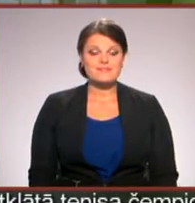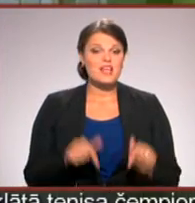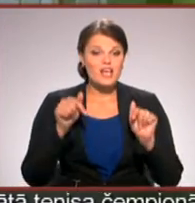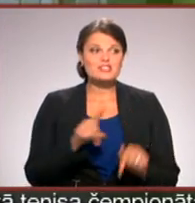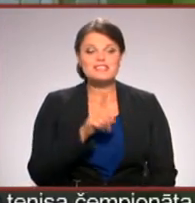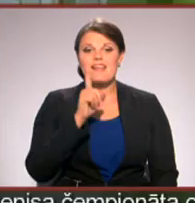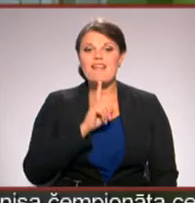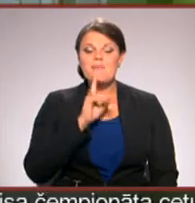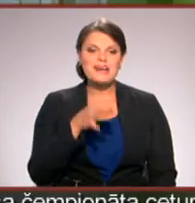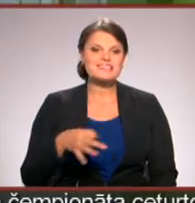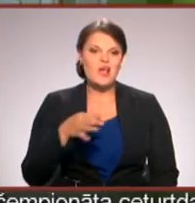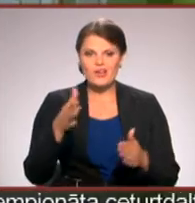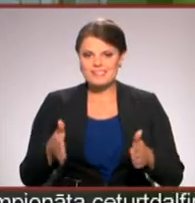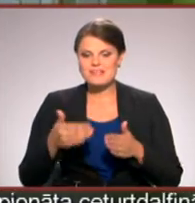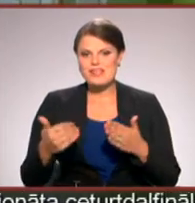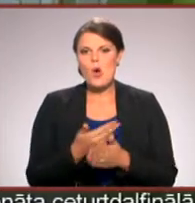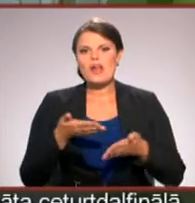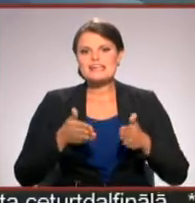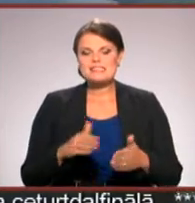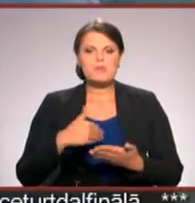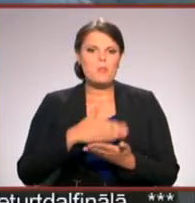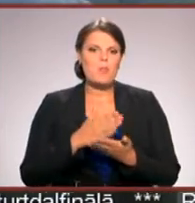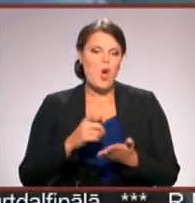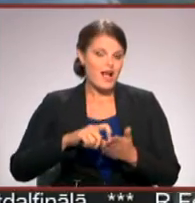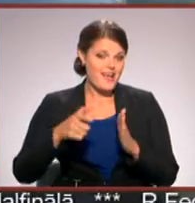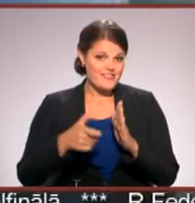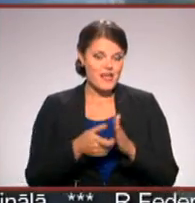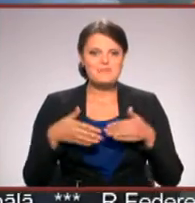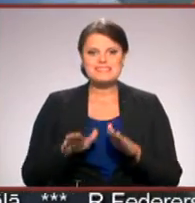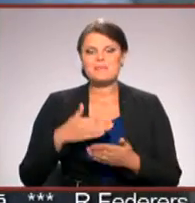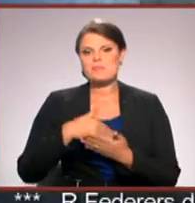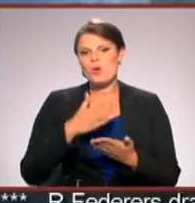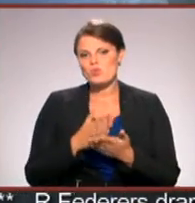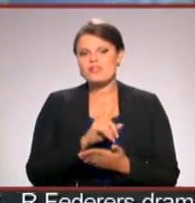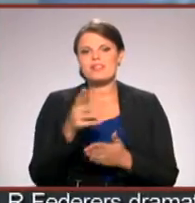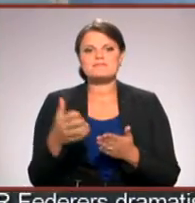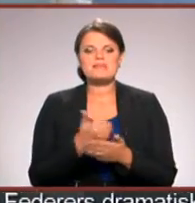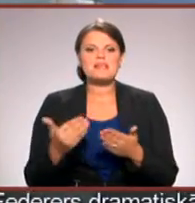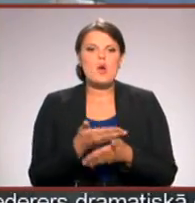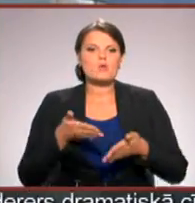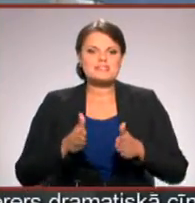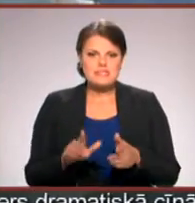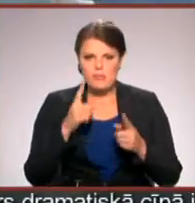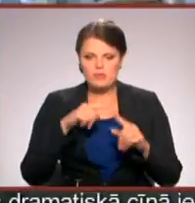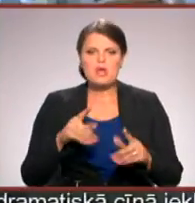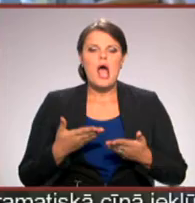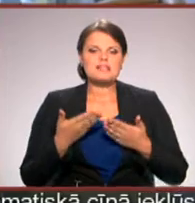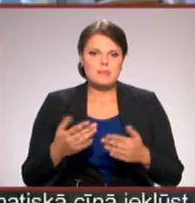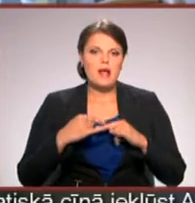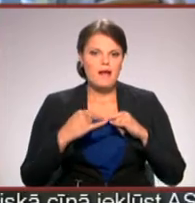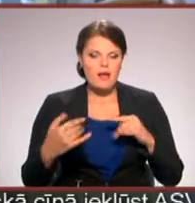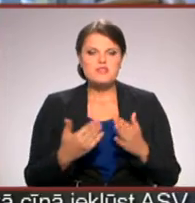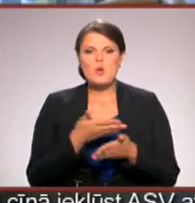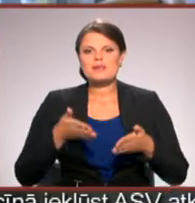Šīs ir Liepājas reģionālās slimnīcas jaunā dzemdību bloka telpas. Dzemdību nodaļa tikus pie jaundzimušo reanimācijas galdiem,